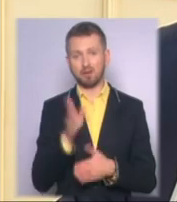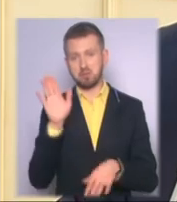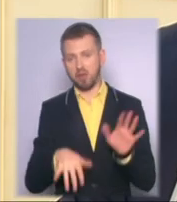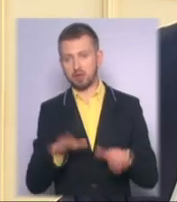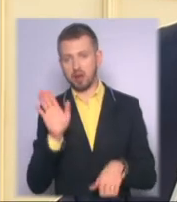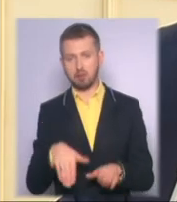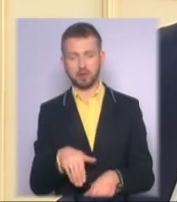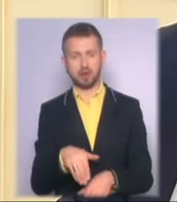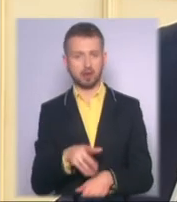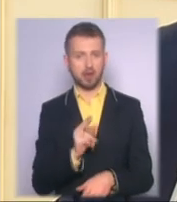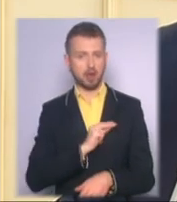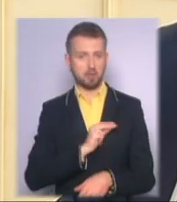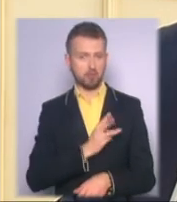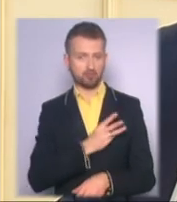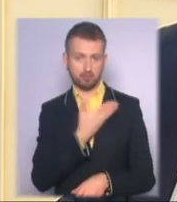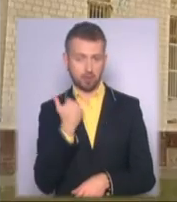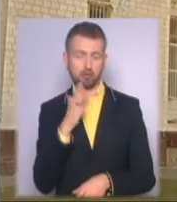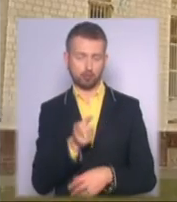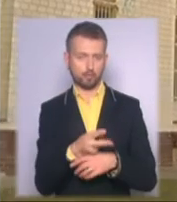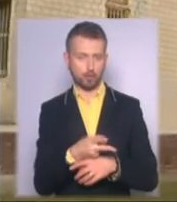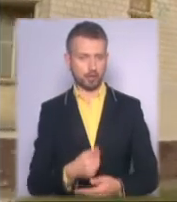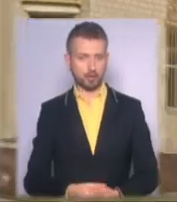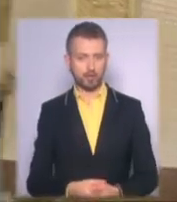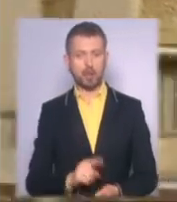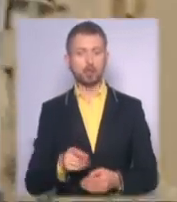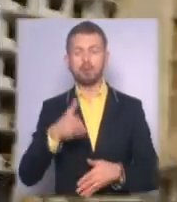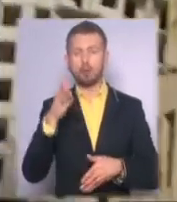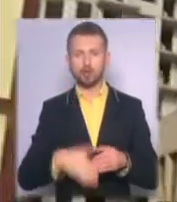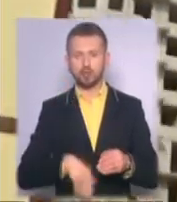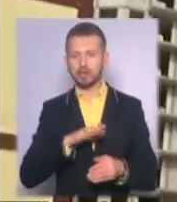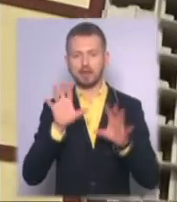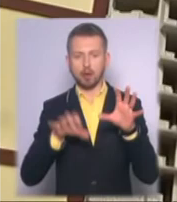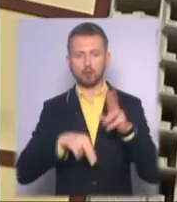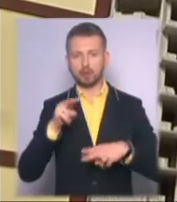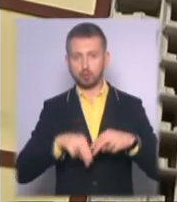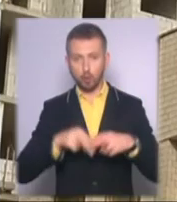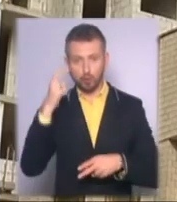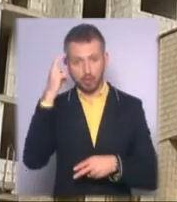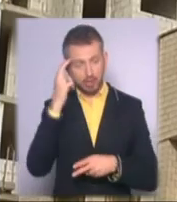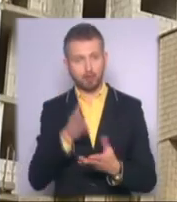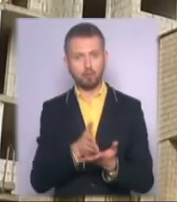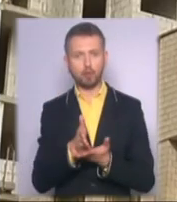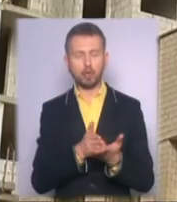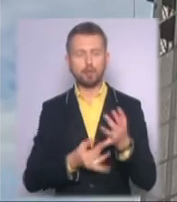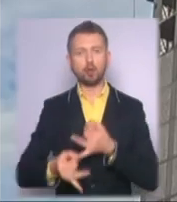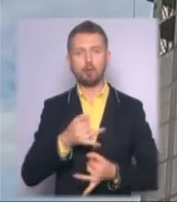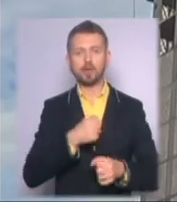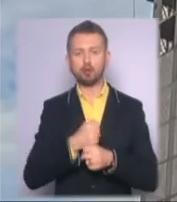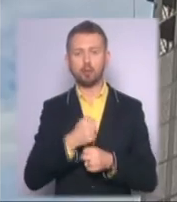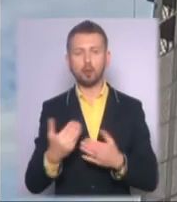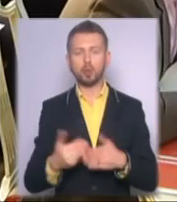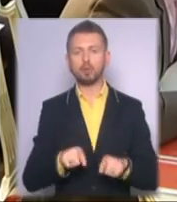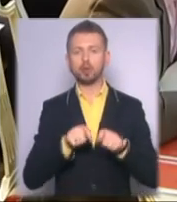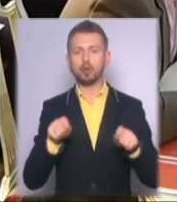нежелание работать, будут уволены. Аби покінчити з незаконною забудовою столиці, посадовці обговорили роботу новоствореного